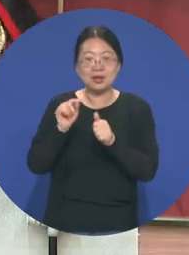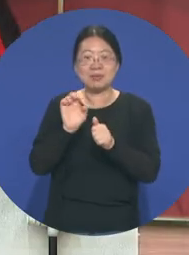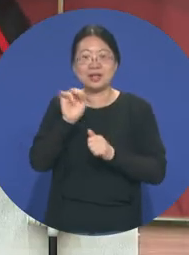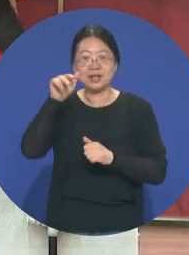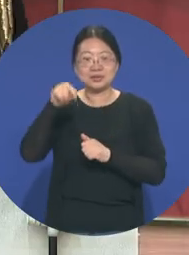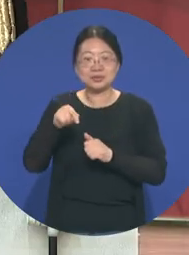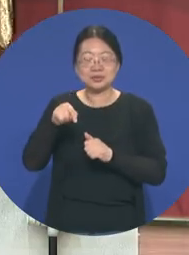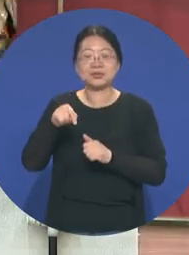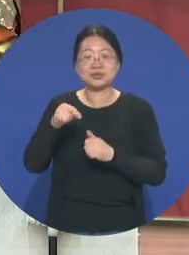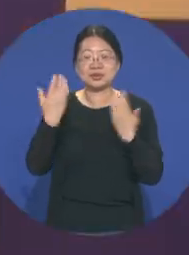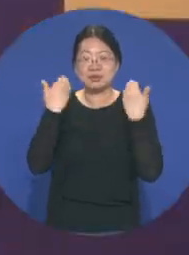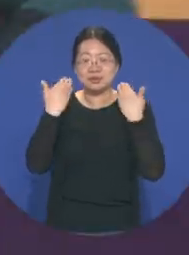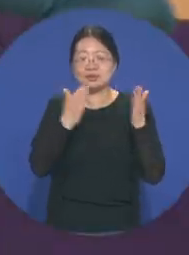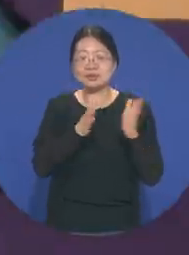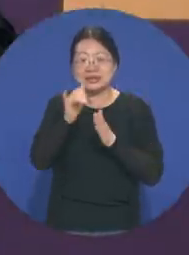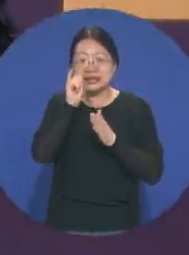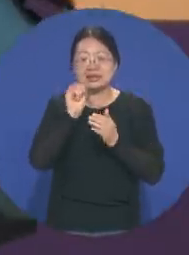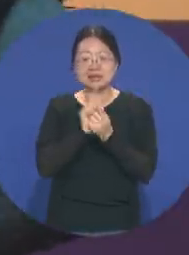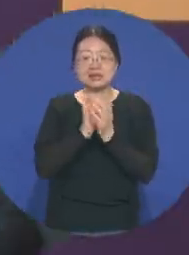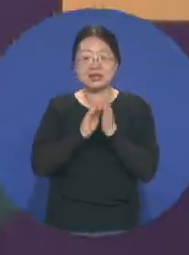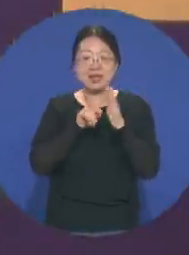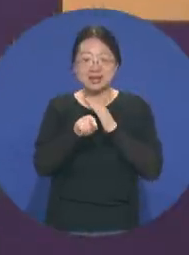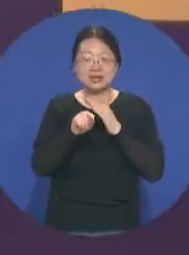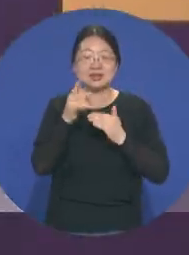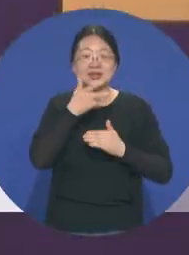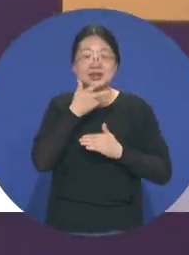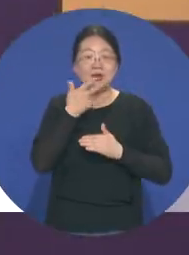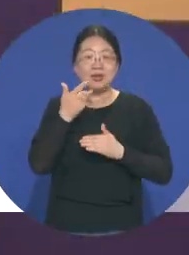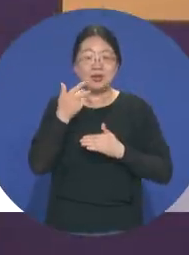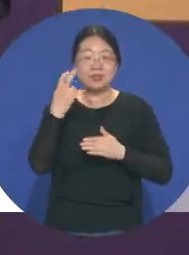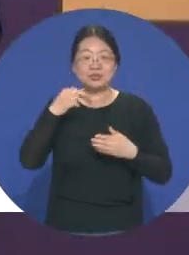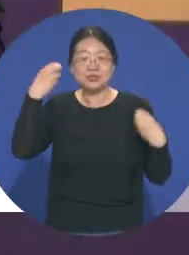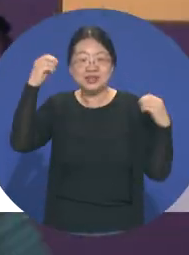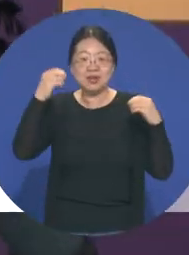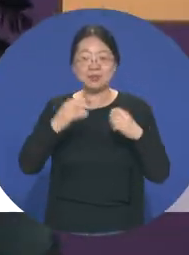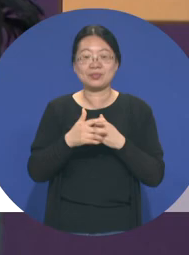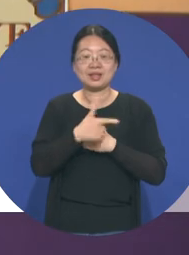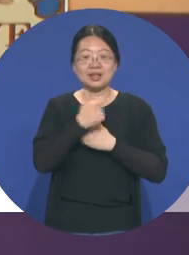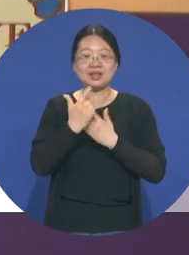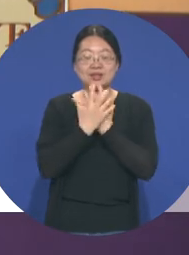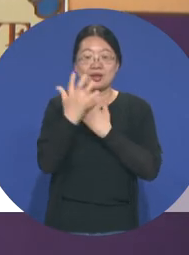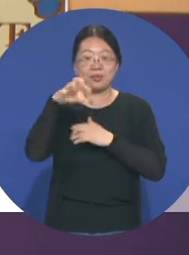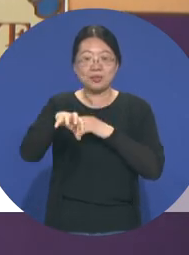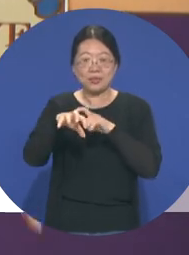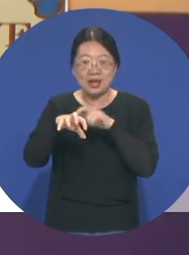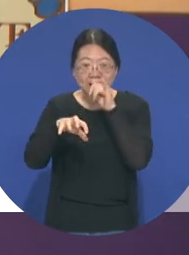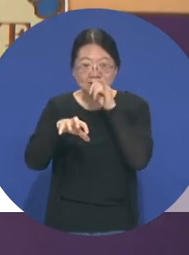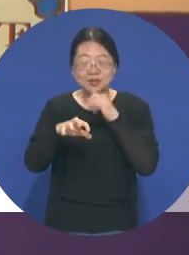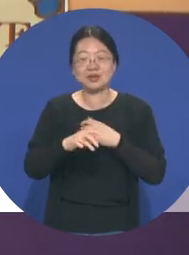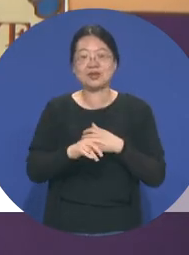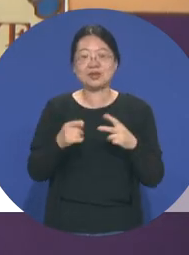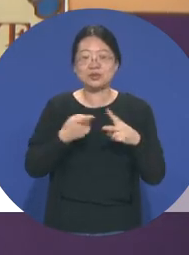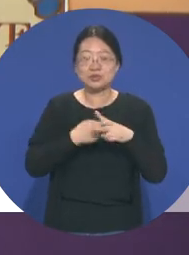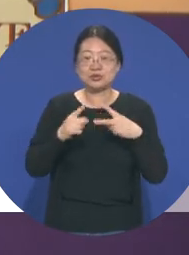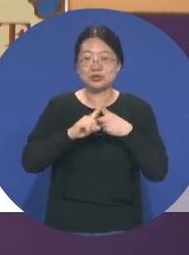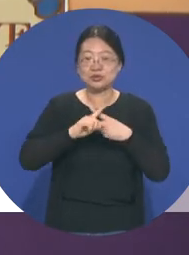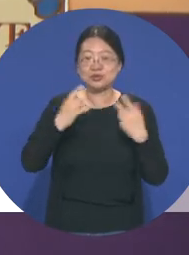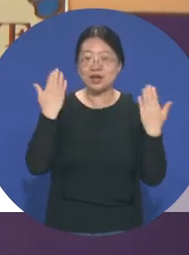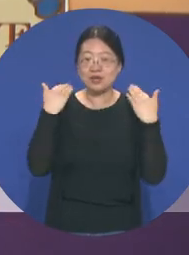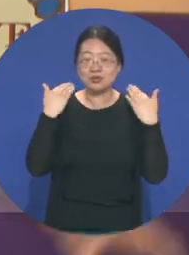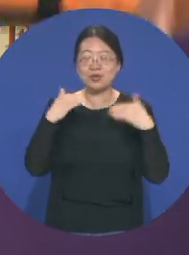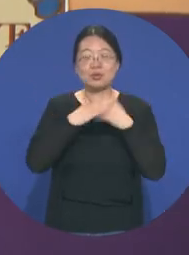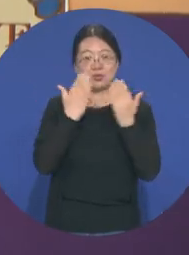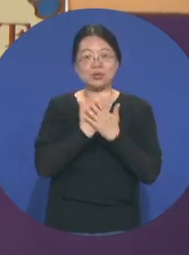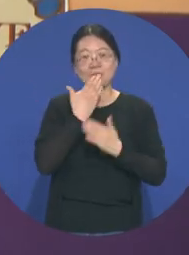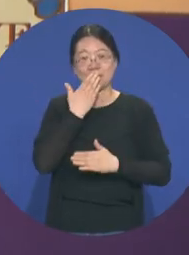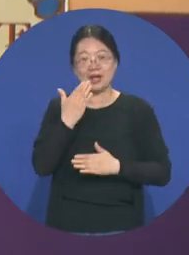찾아가는 영어 뮤지컬. 대강당이나 체육관 등 무대를 설치할 수 있는 도내 초등학교와 중학교라면 어디든 가능한